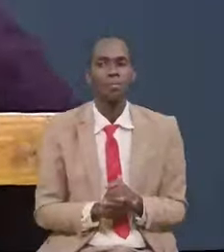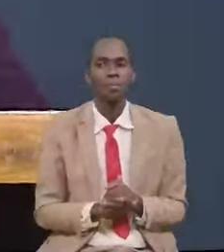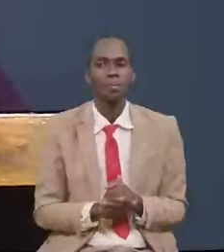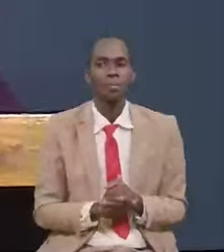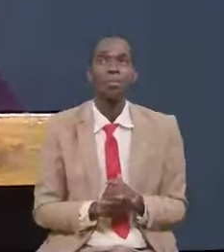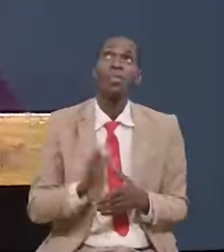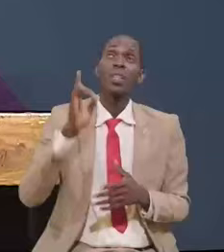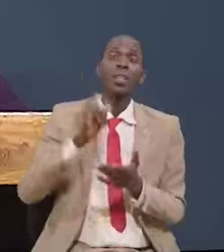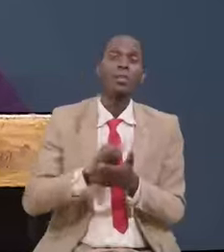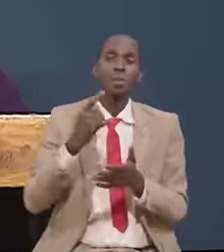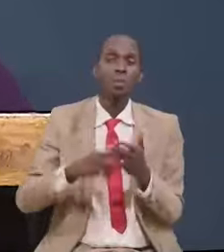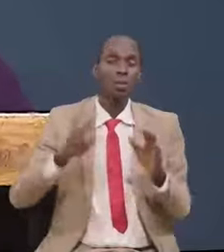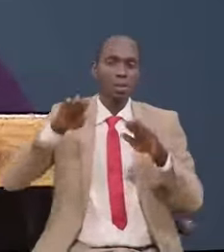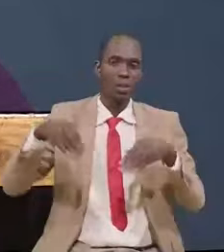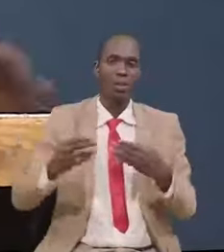rachète.